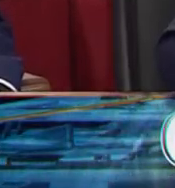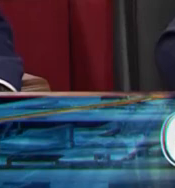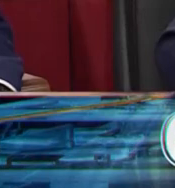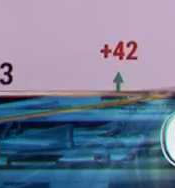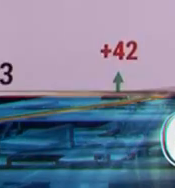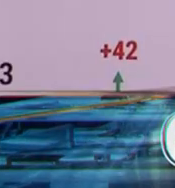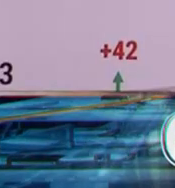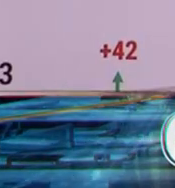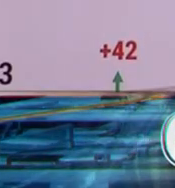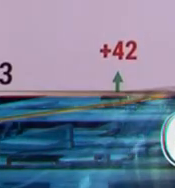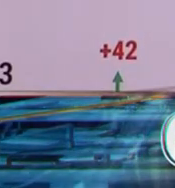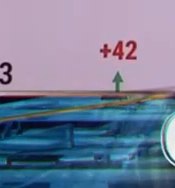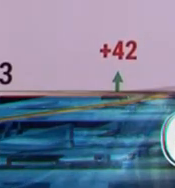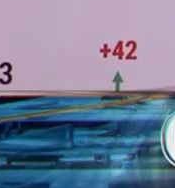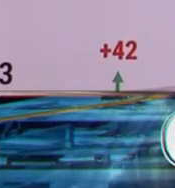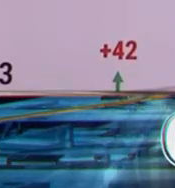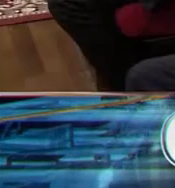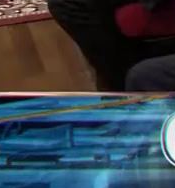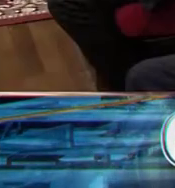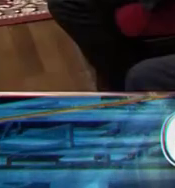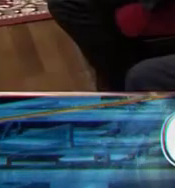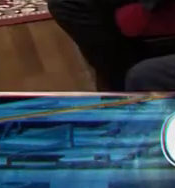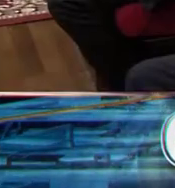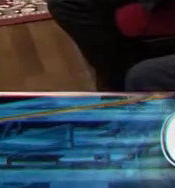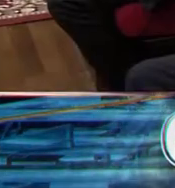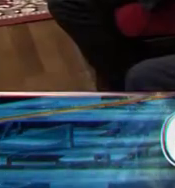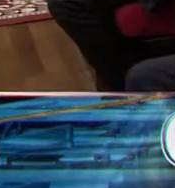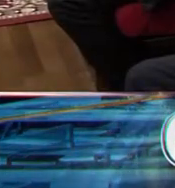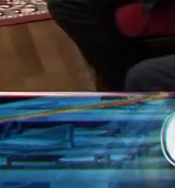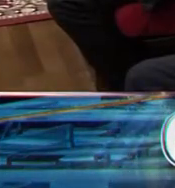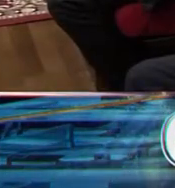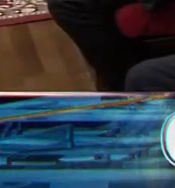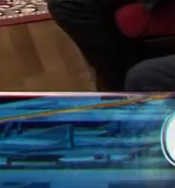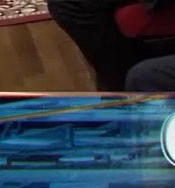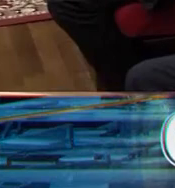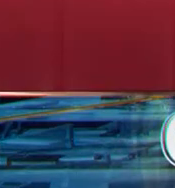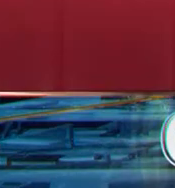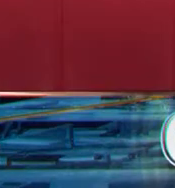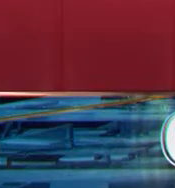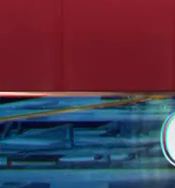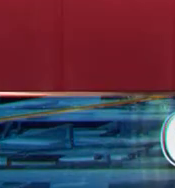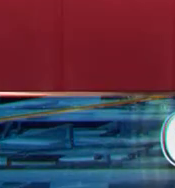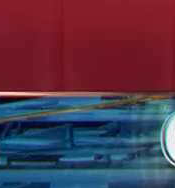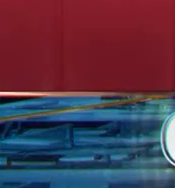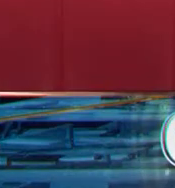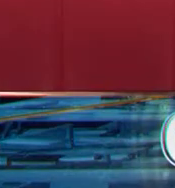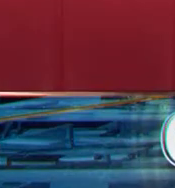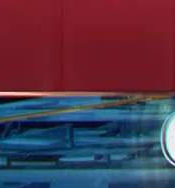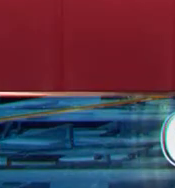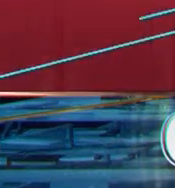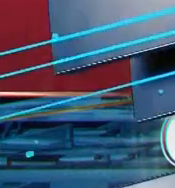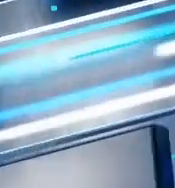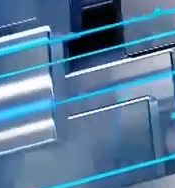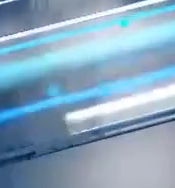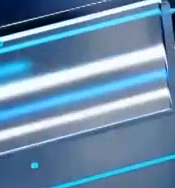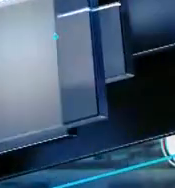Импортозамещение. Алматинская область 100% производит 10 видов продукции и на 90% 5 видов.